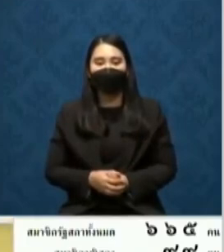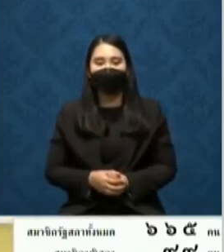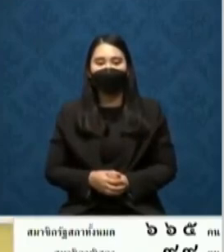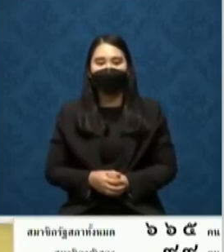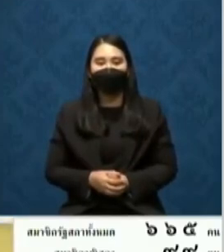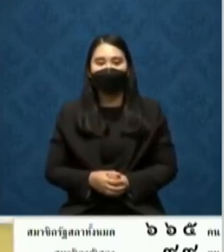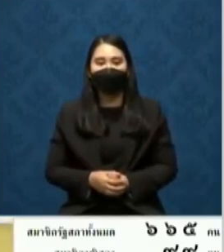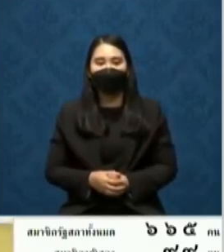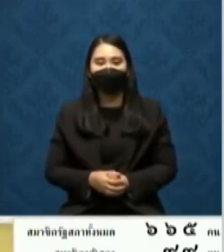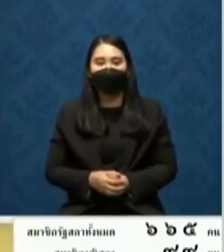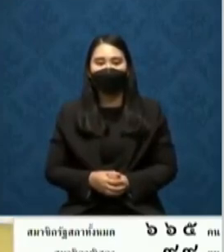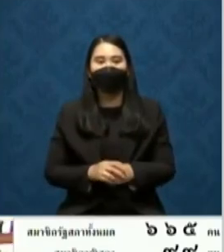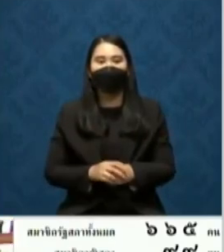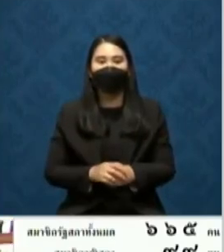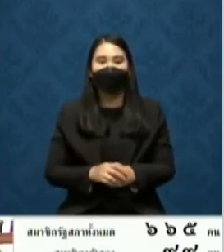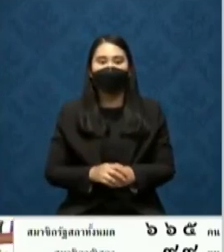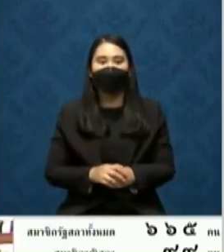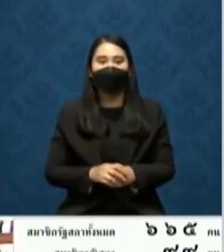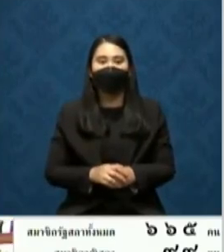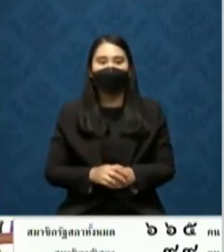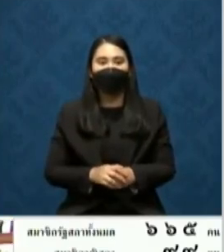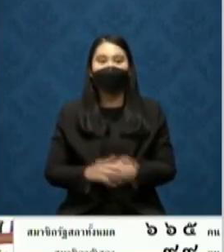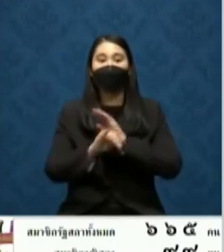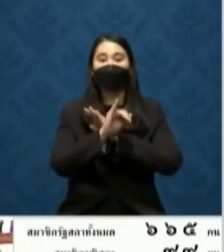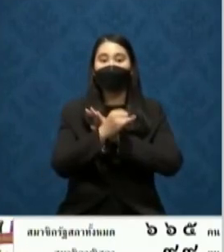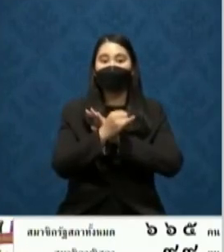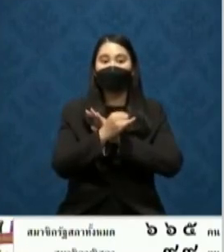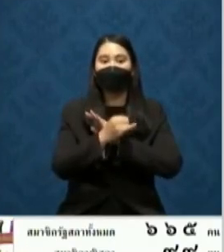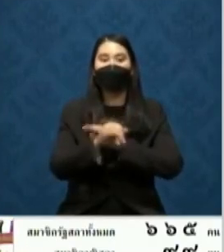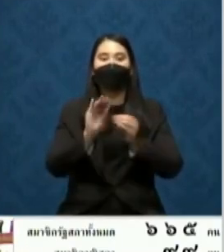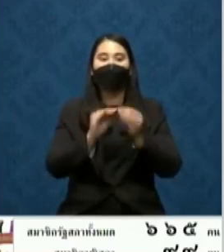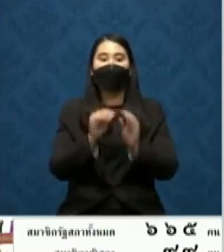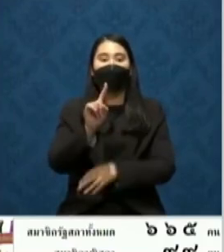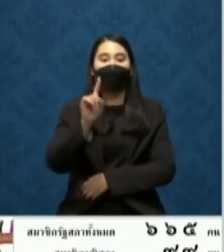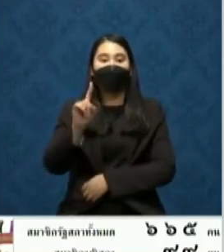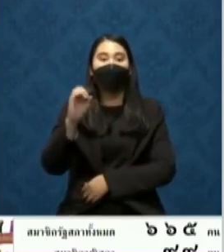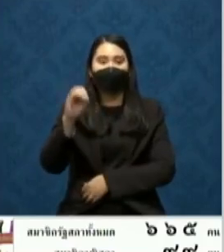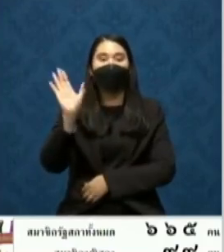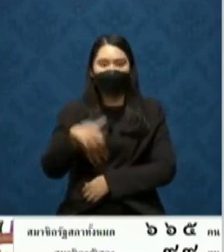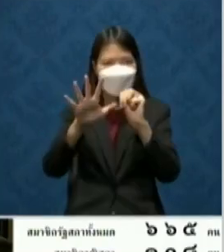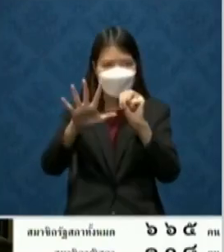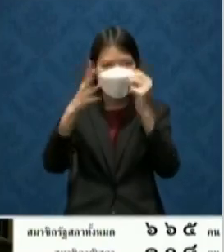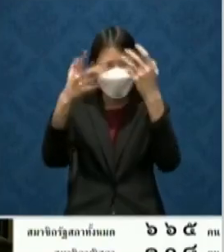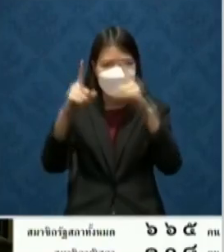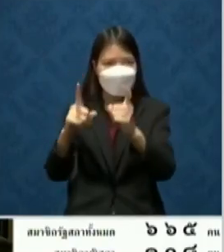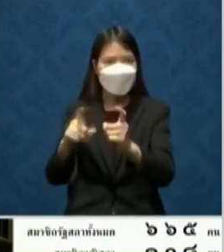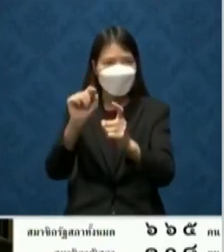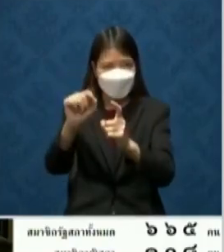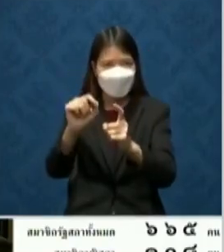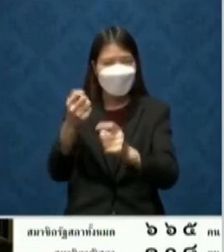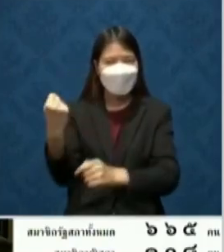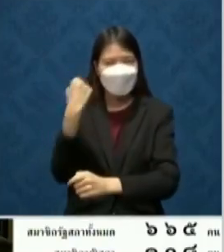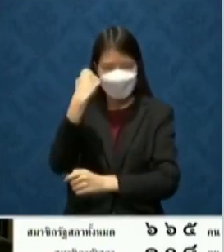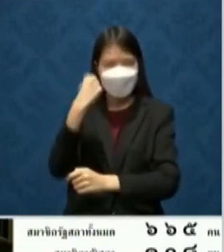ขวางความจริงไม่ใช่เลยไม่ได้ตั้งใจจริงๆจังๆแม้แต่สภาร่มเมื่อวานเนี่ยถ้าสสรว